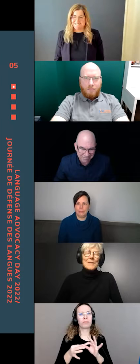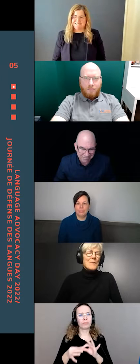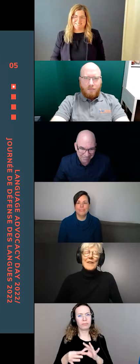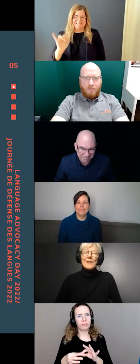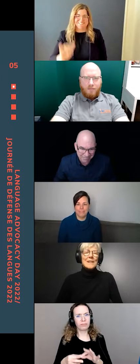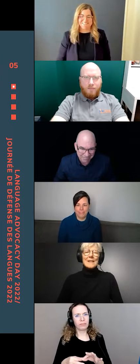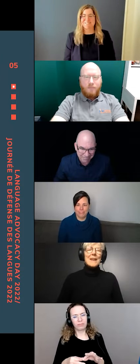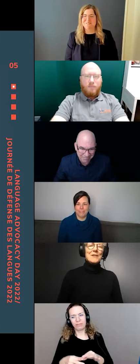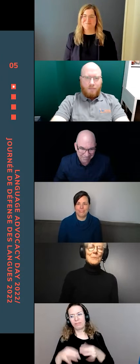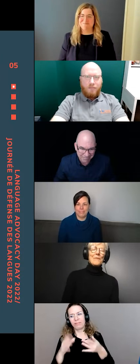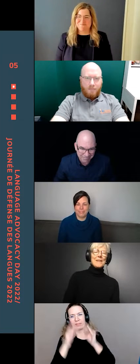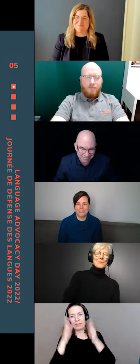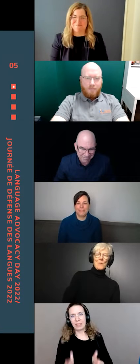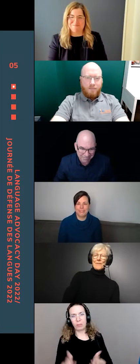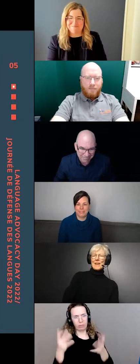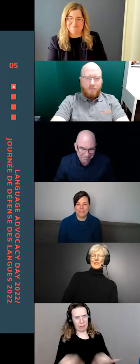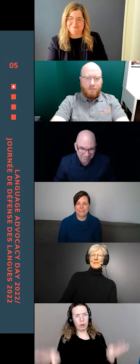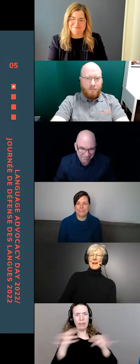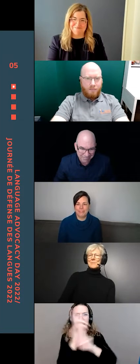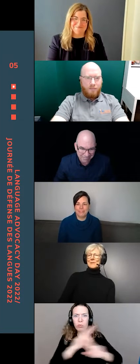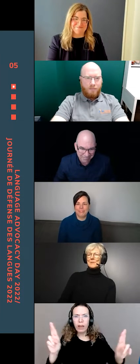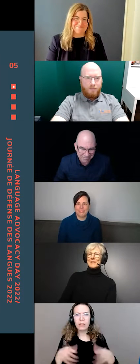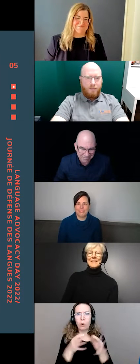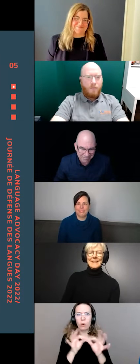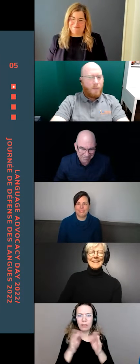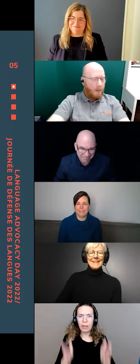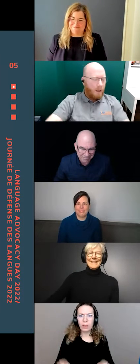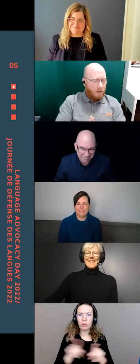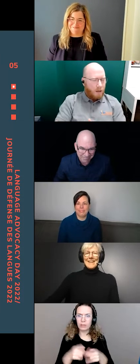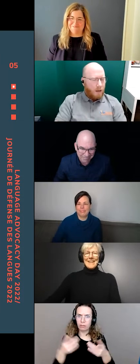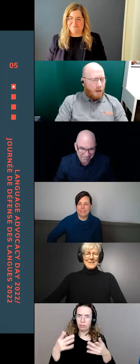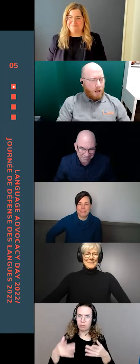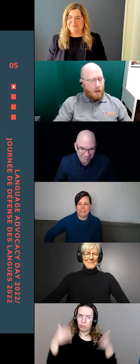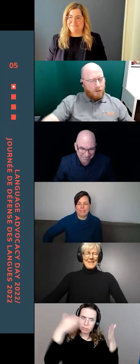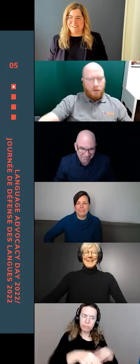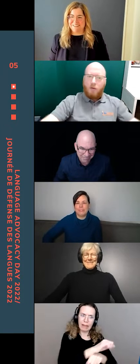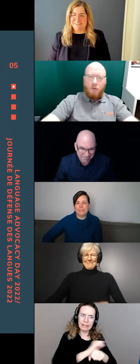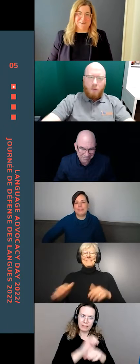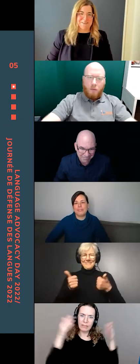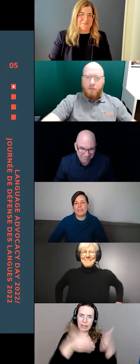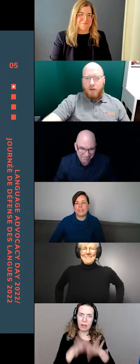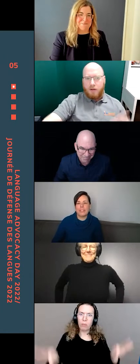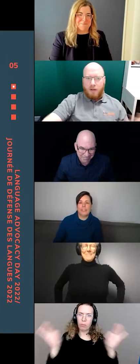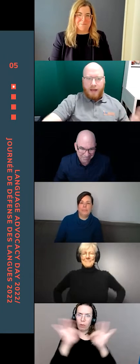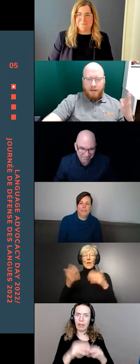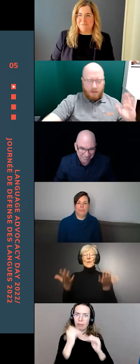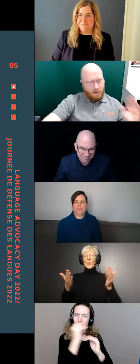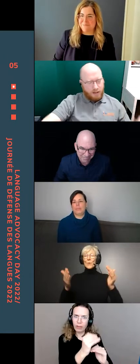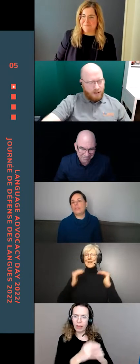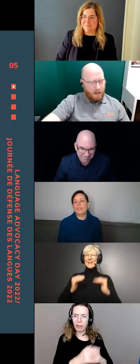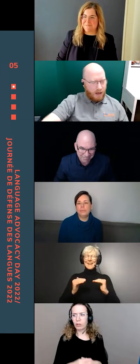interprètes. Et assurez-vous de protéger votre réputation, protéger votre champ